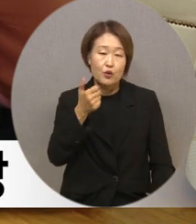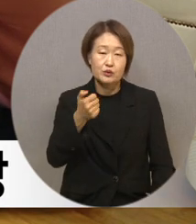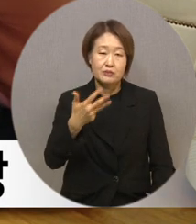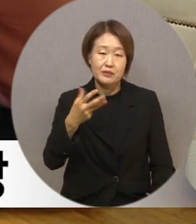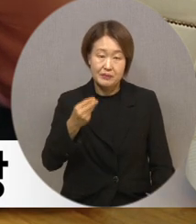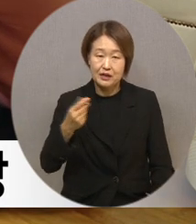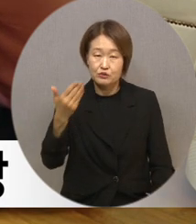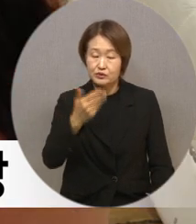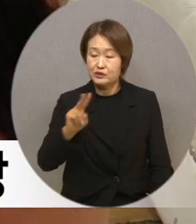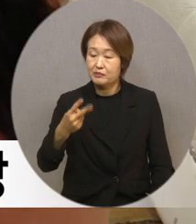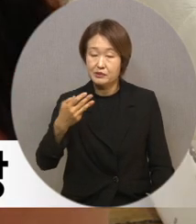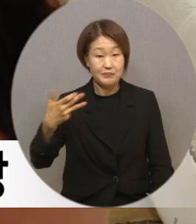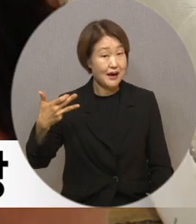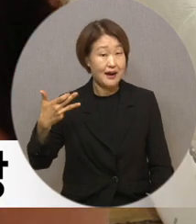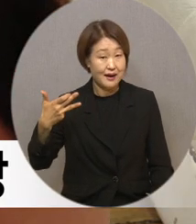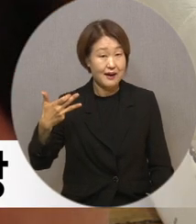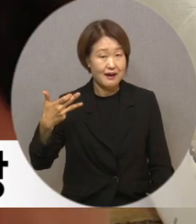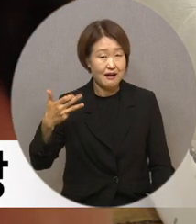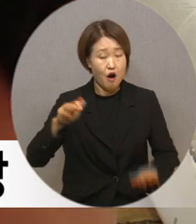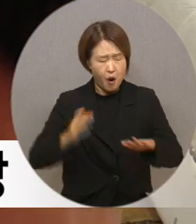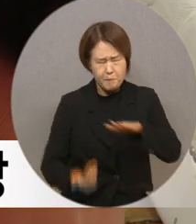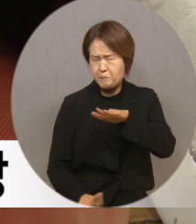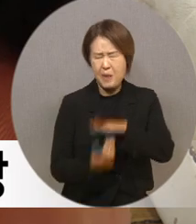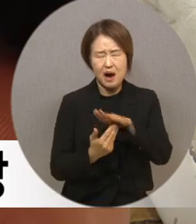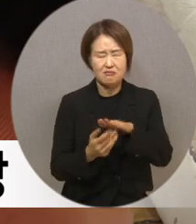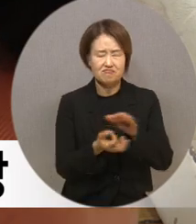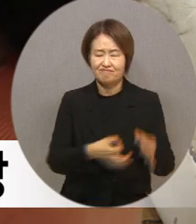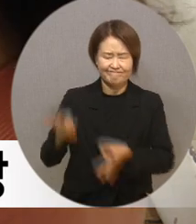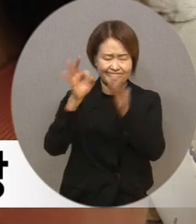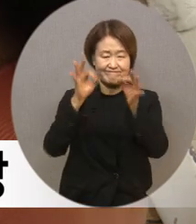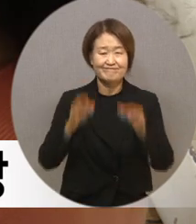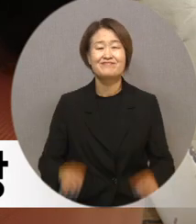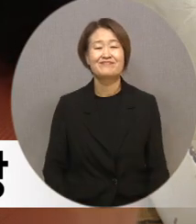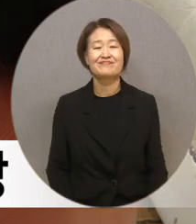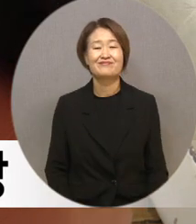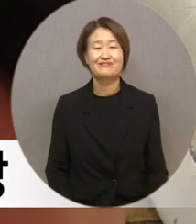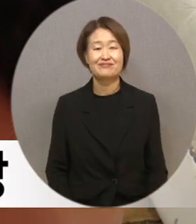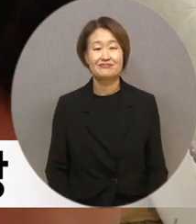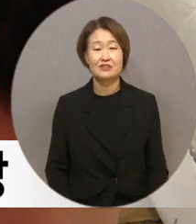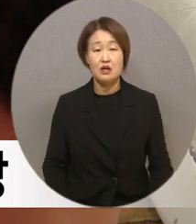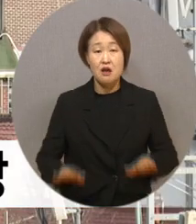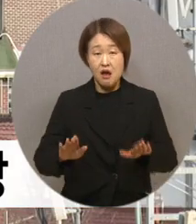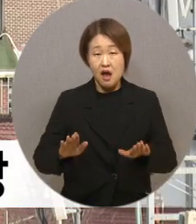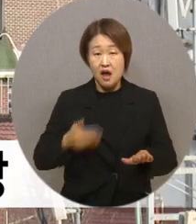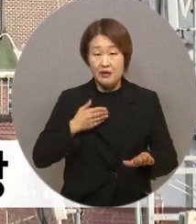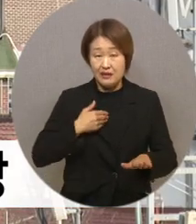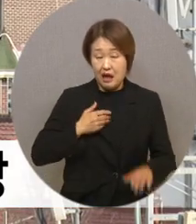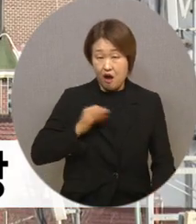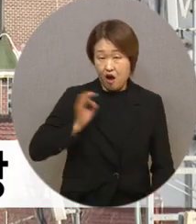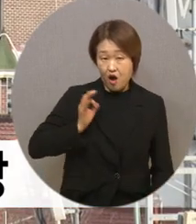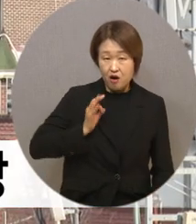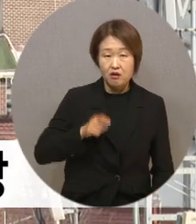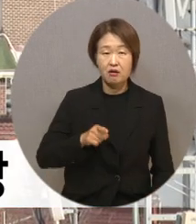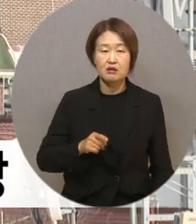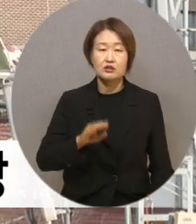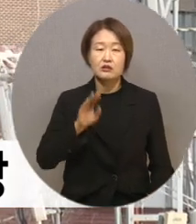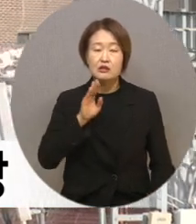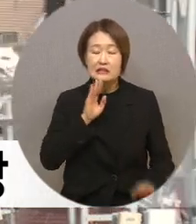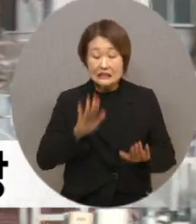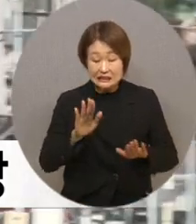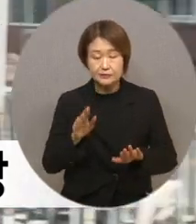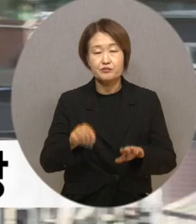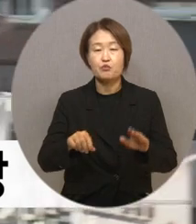58만 9,218원으로 역대 최대폭으로 인상됐습니다. 이번 생계급여 인상은 기준 중위소득과